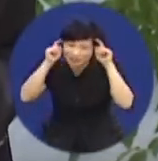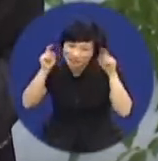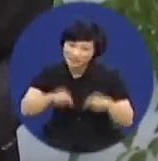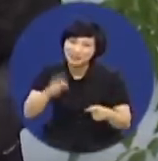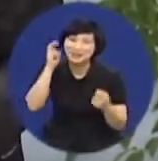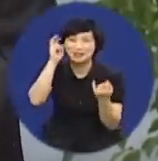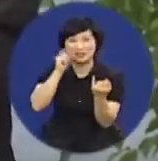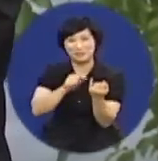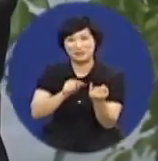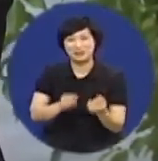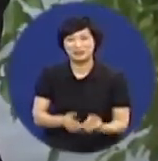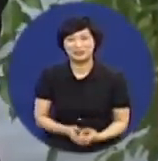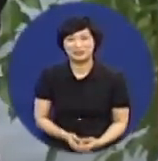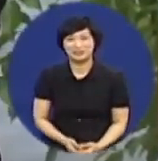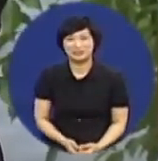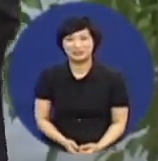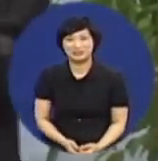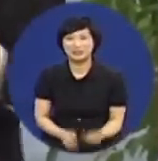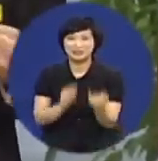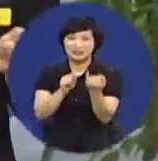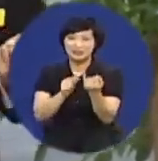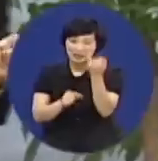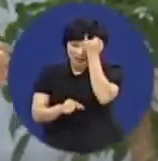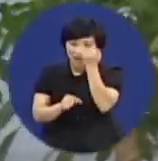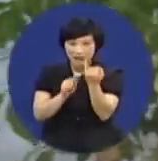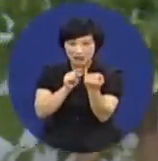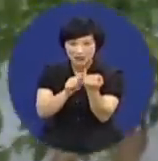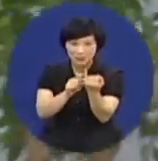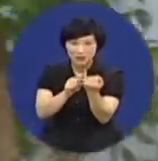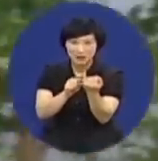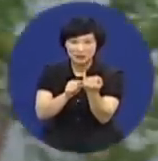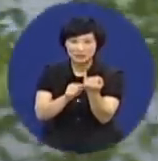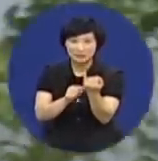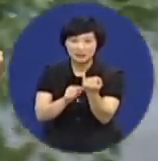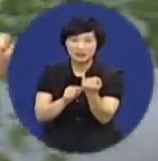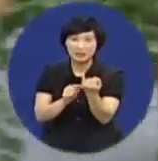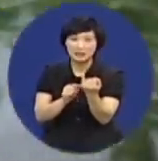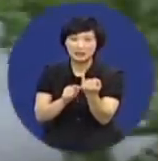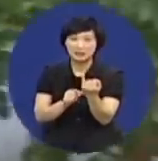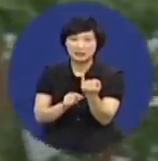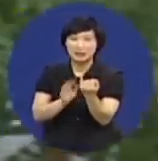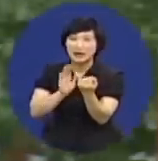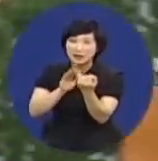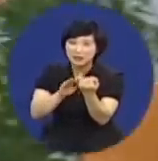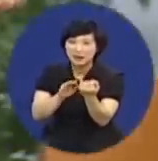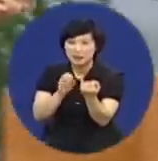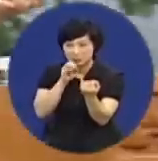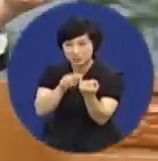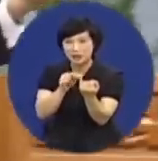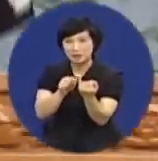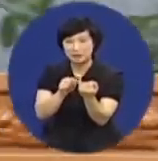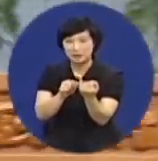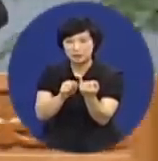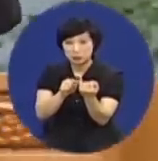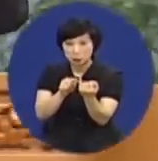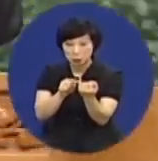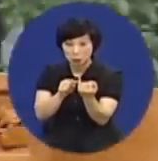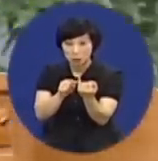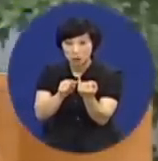ね。それで女であったエバを選び、